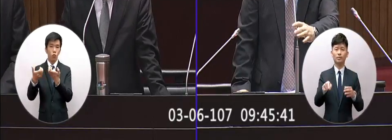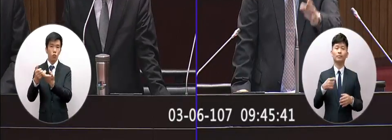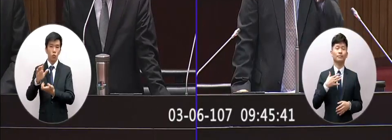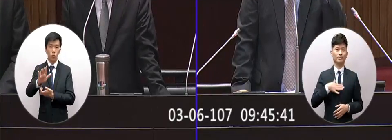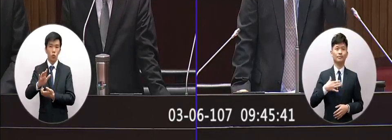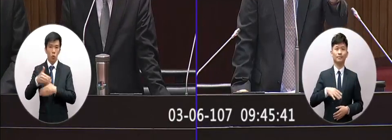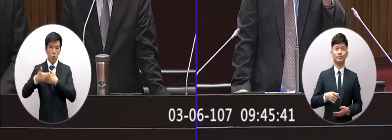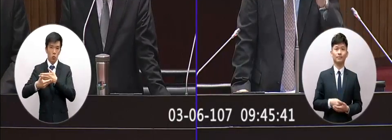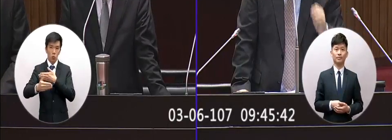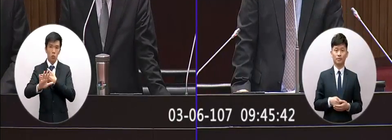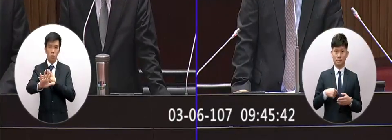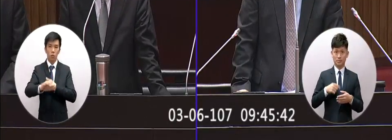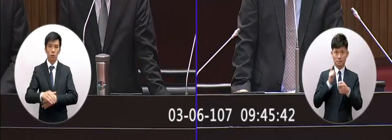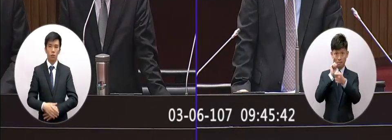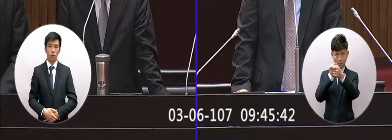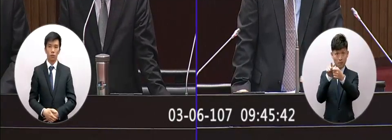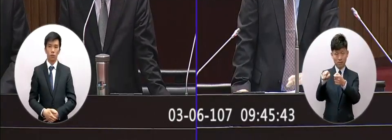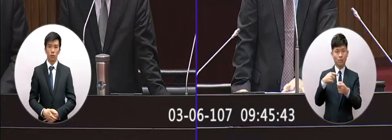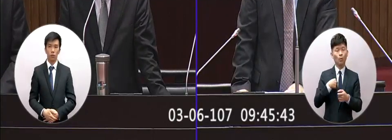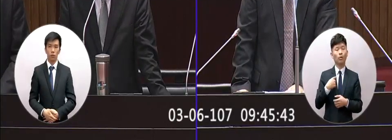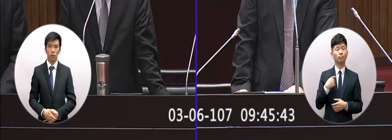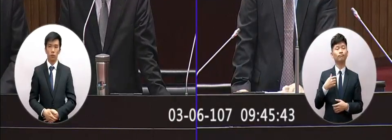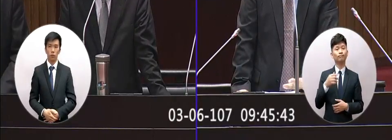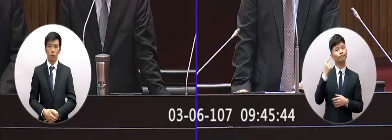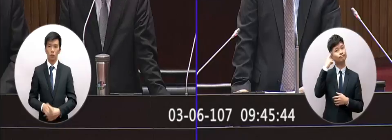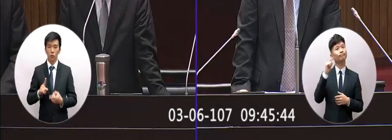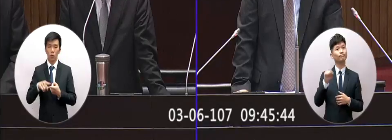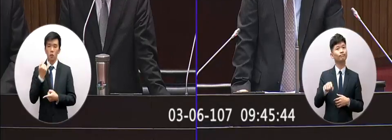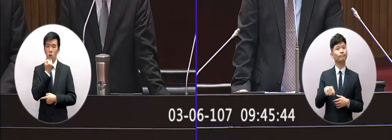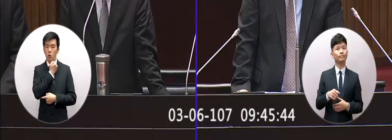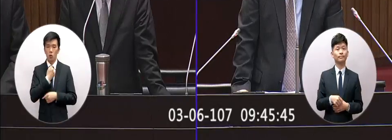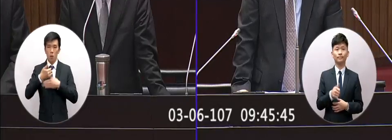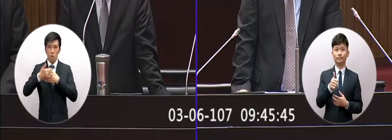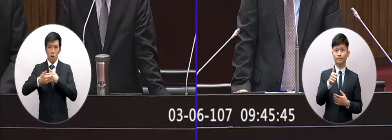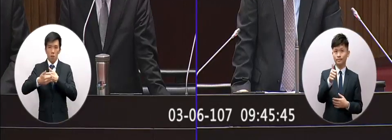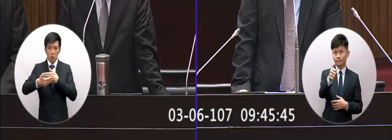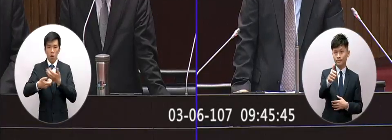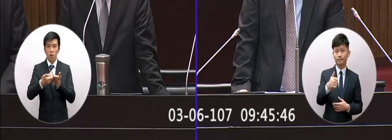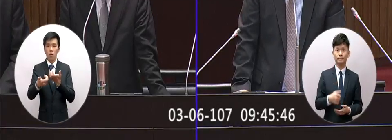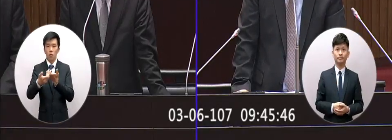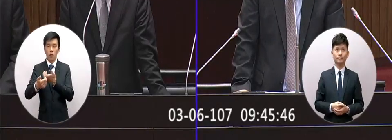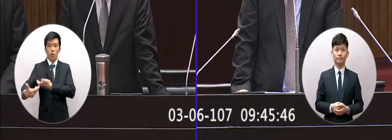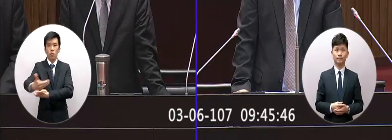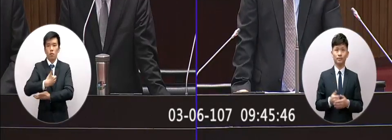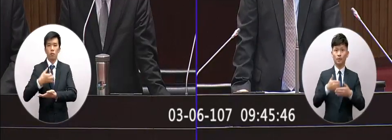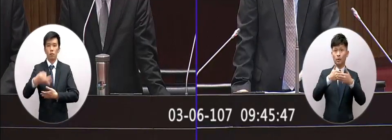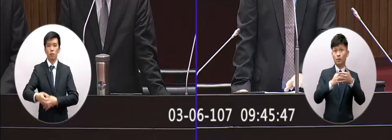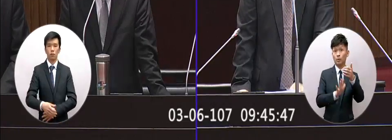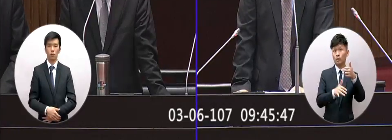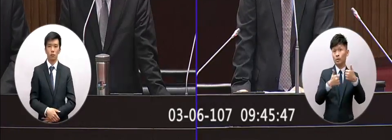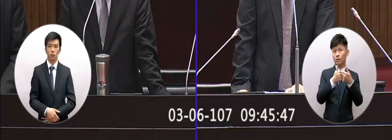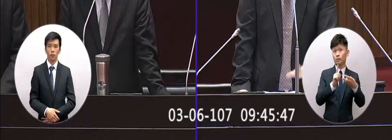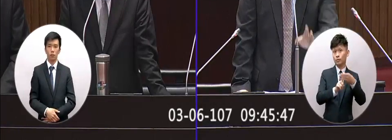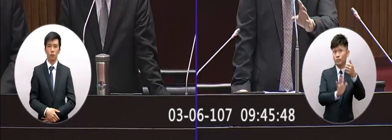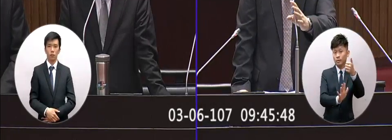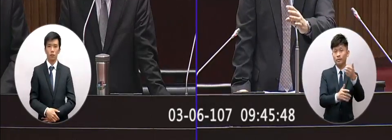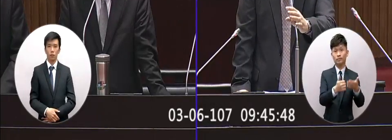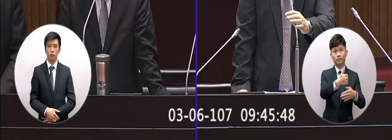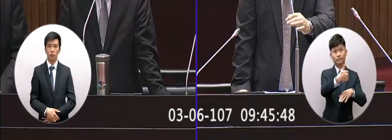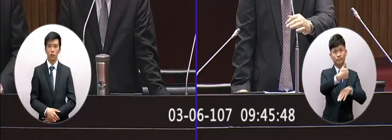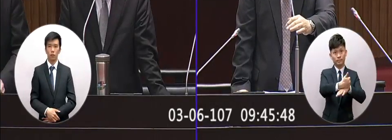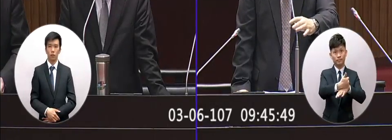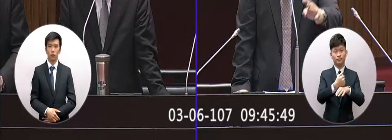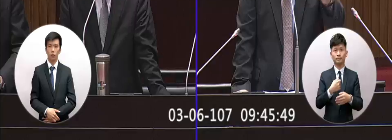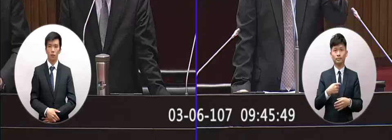经过一定的程序。 所以这个大方向我可以接受了哈。 对，用区段征收的方式。 谢谢院长。 谢谢 陆委会主委，我想院